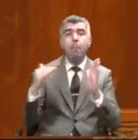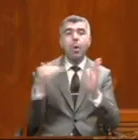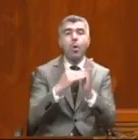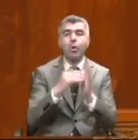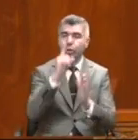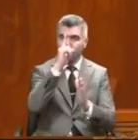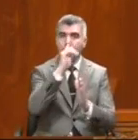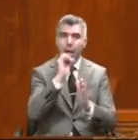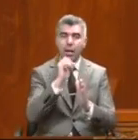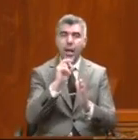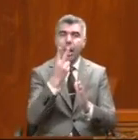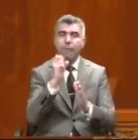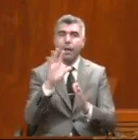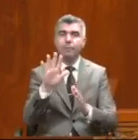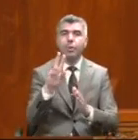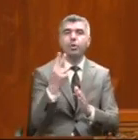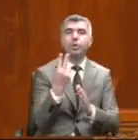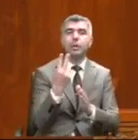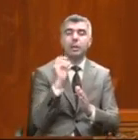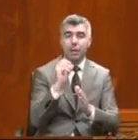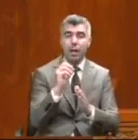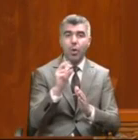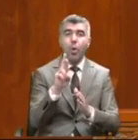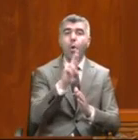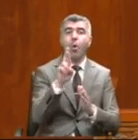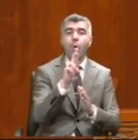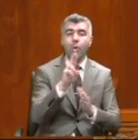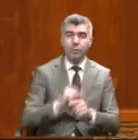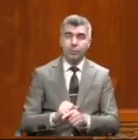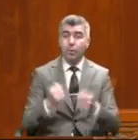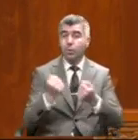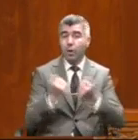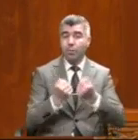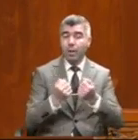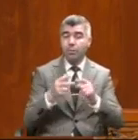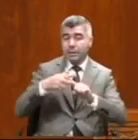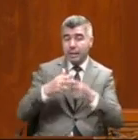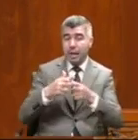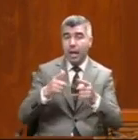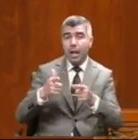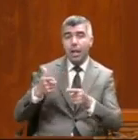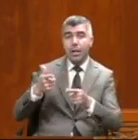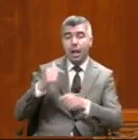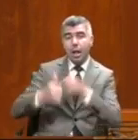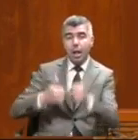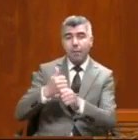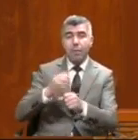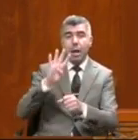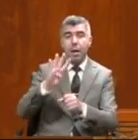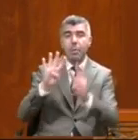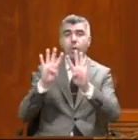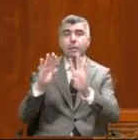في 2025 الطاقه الانتاجيه ديالو المغرب صنع العام اللي فات 480 الف